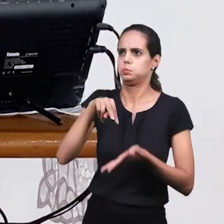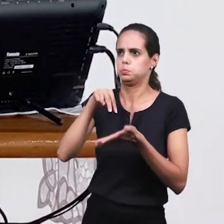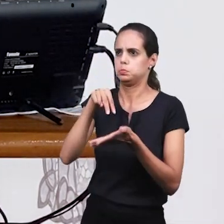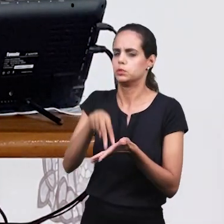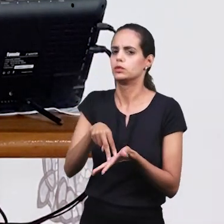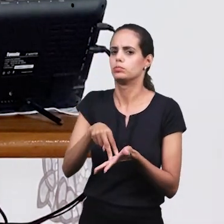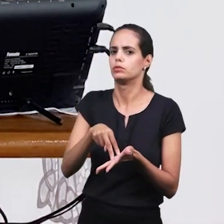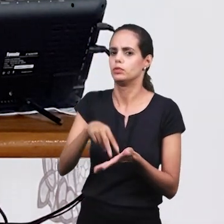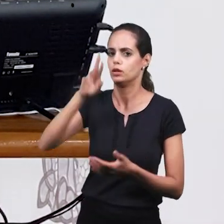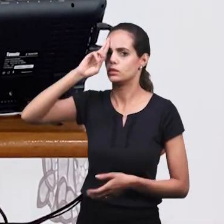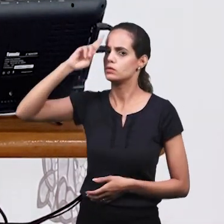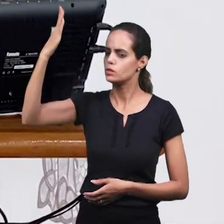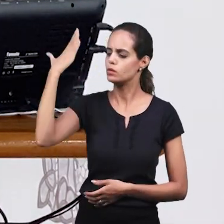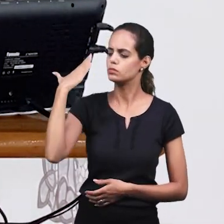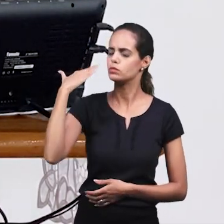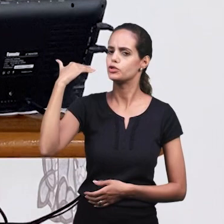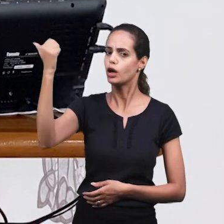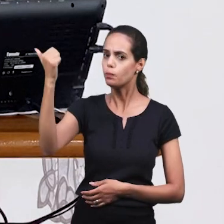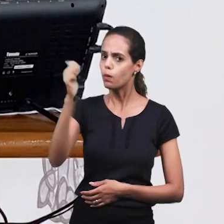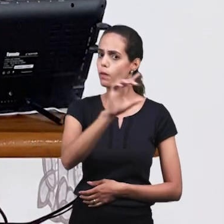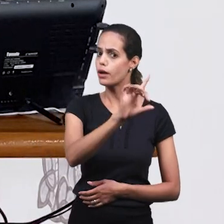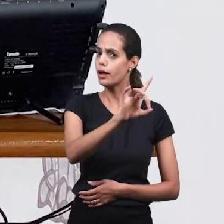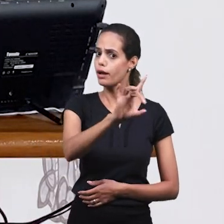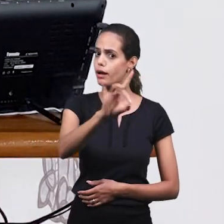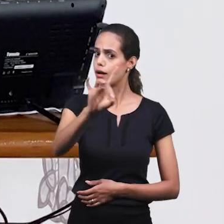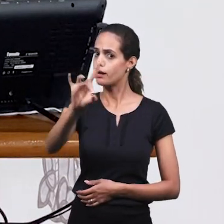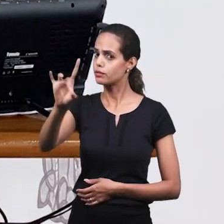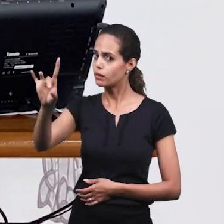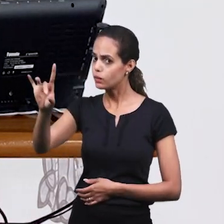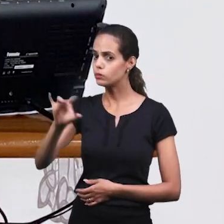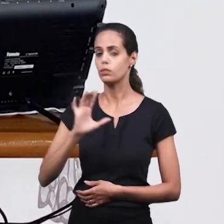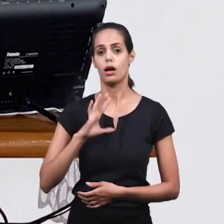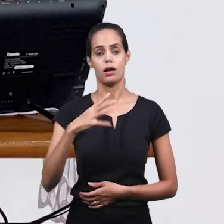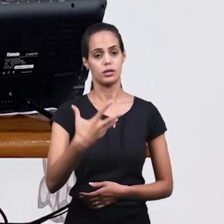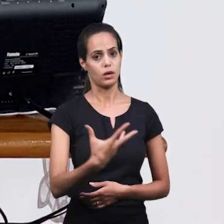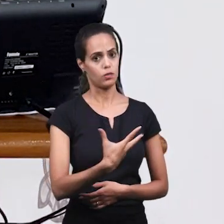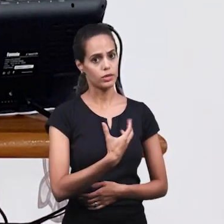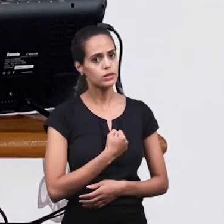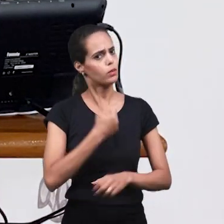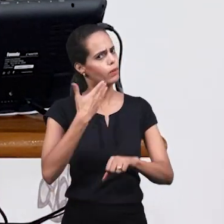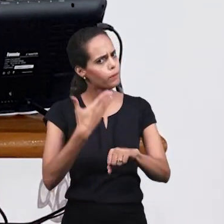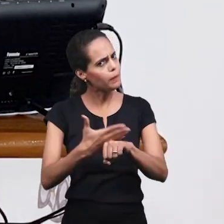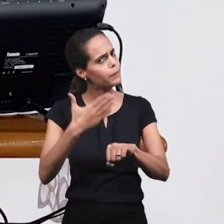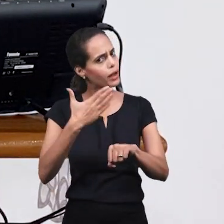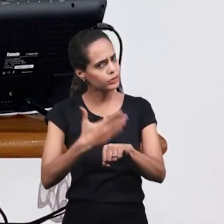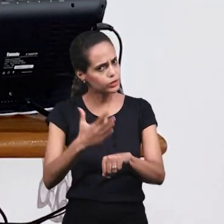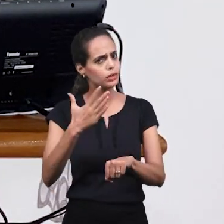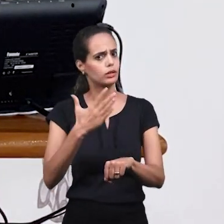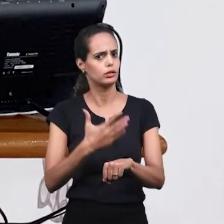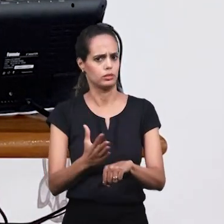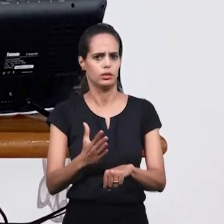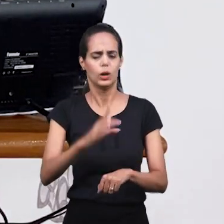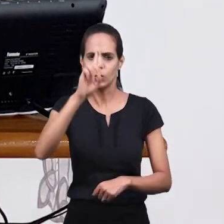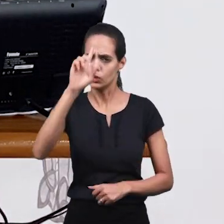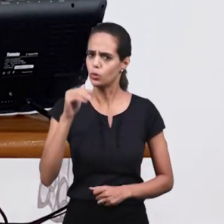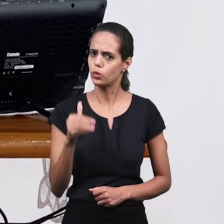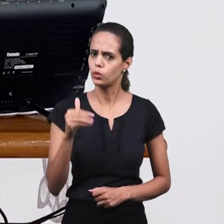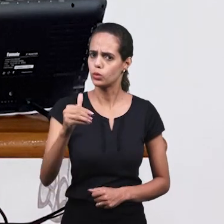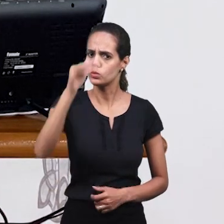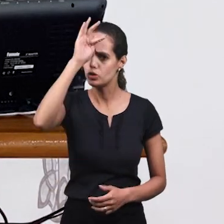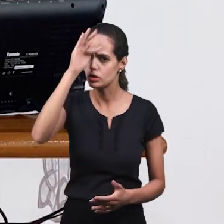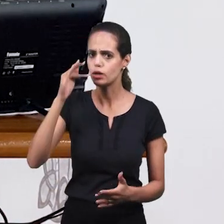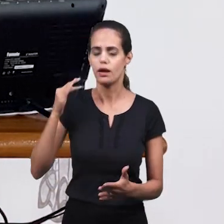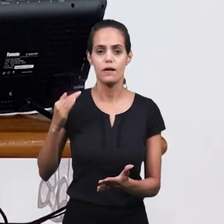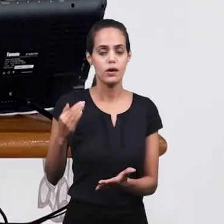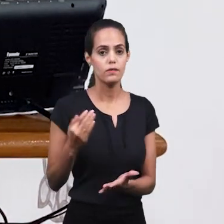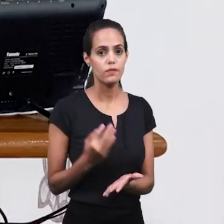Le salut, c'est un exercice de foi qui se manifeste par la persévérance